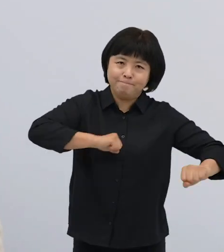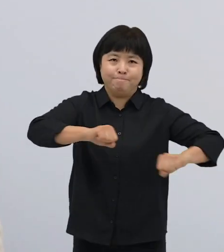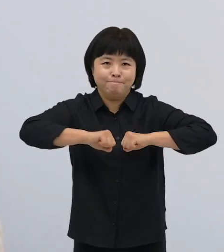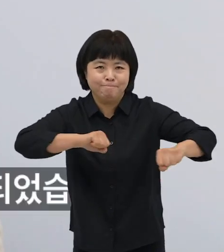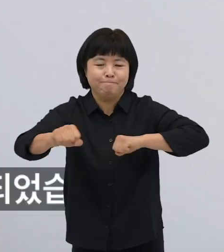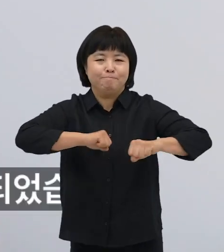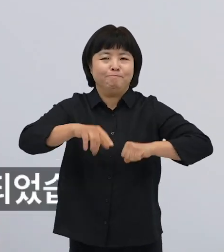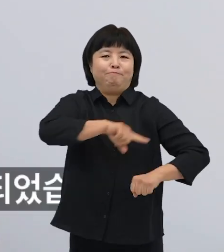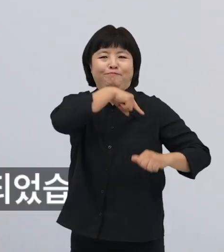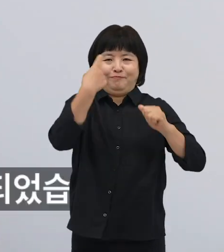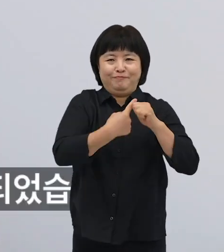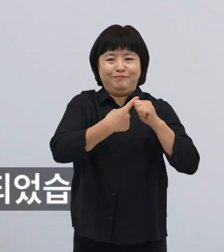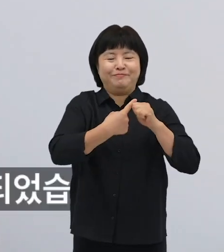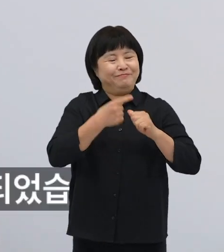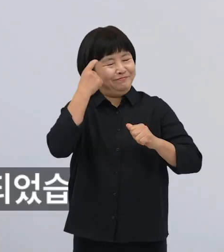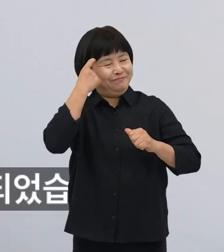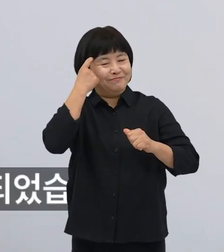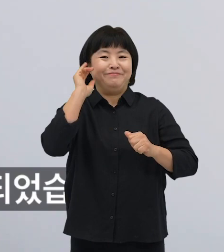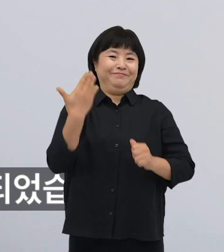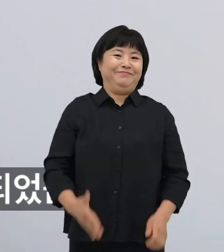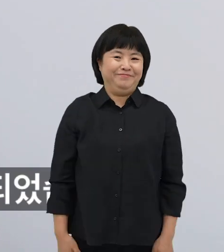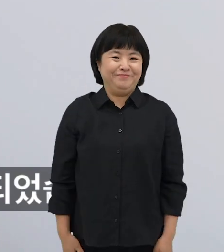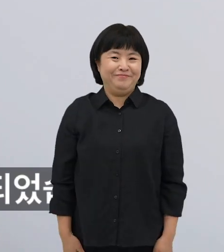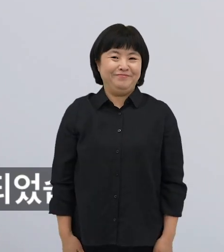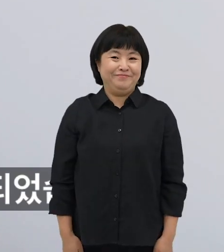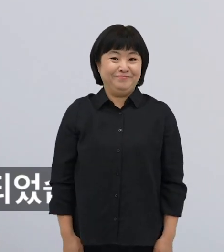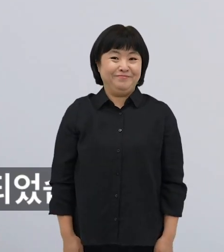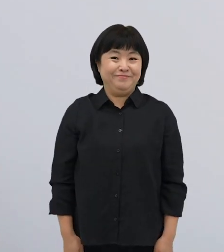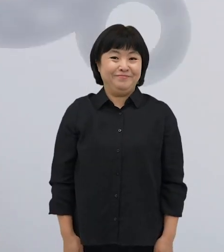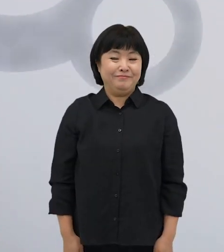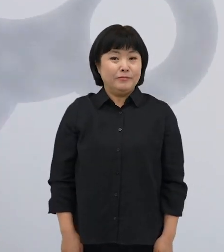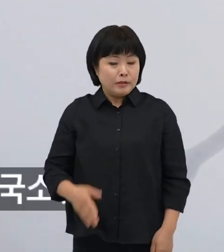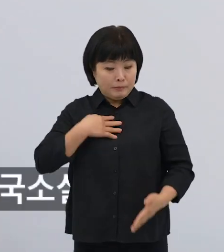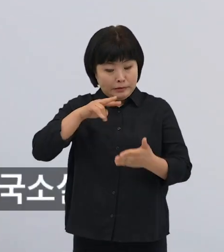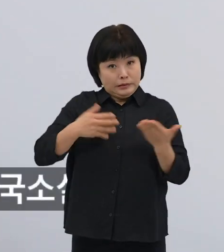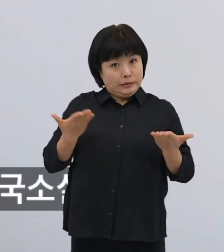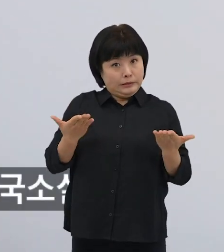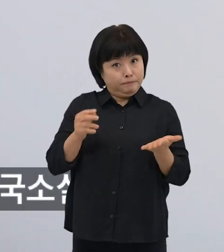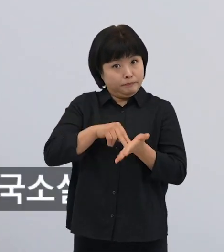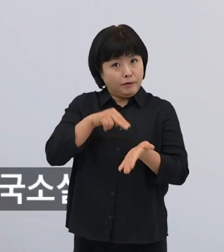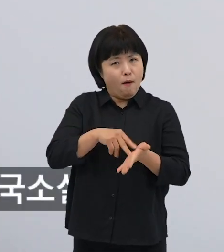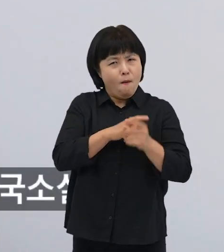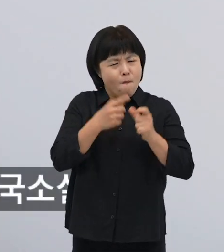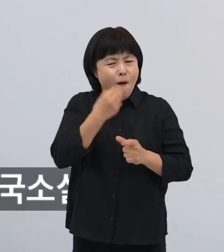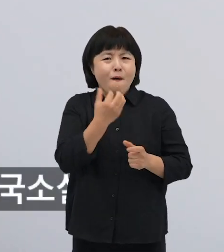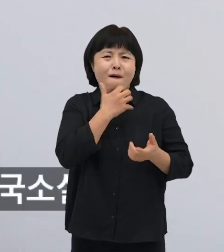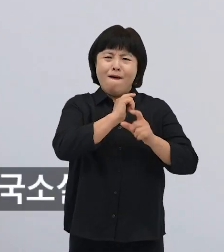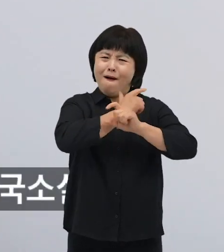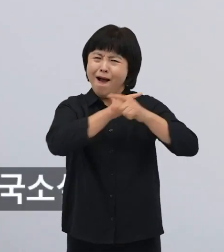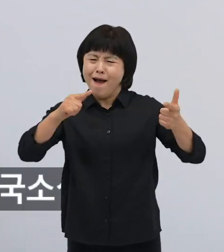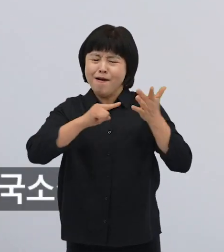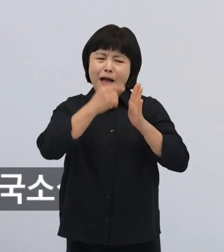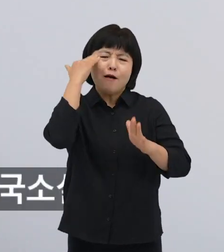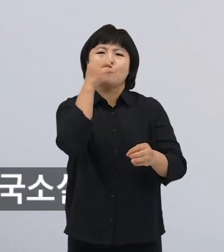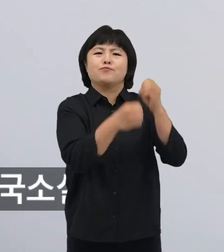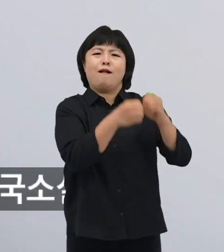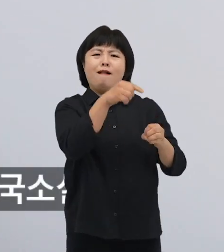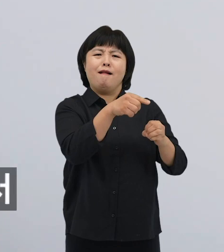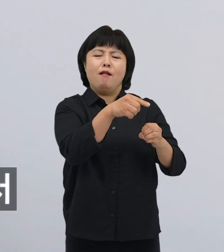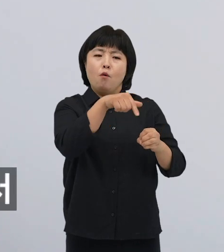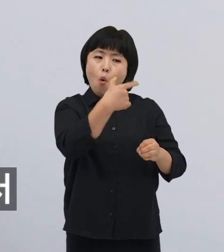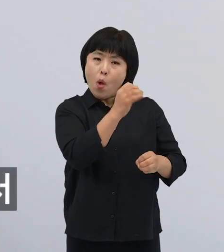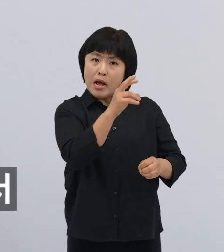이행하는 것이 우선이겠구나라는 생각도 다시 다지게 되었습니다. 사설을 더 매력적인 색채로 표현한 한국